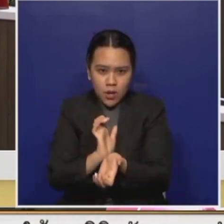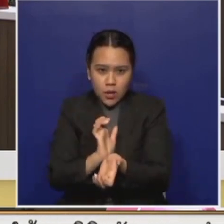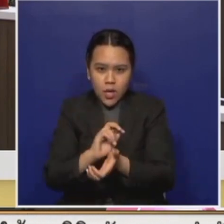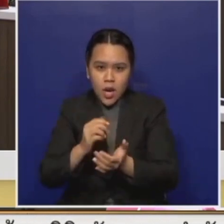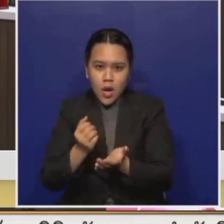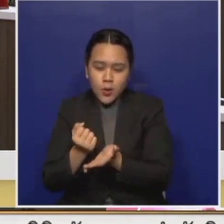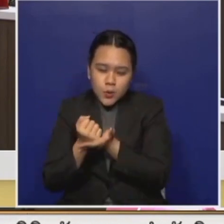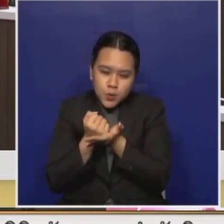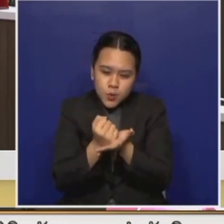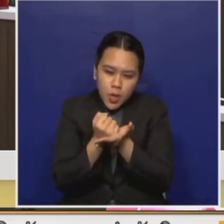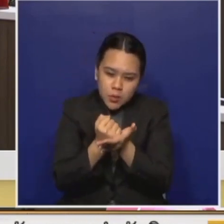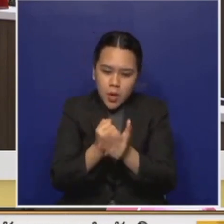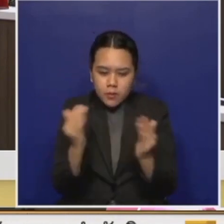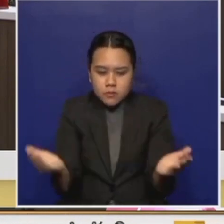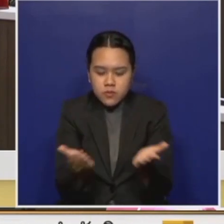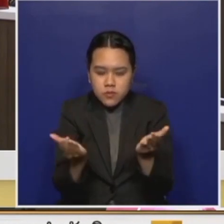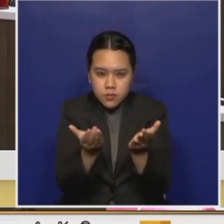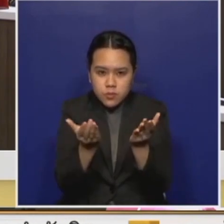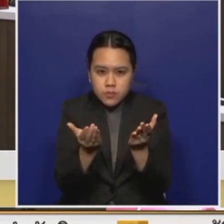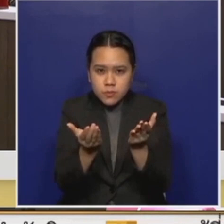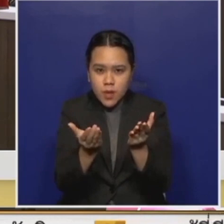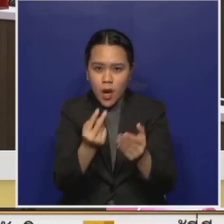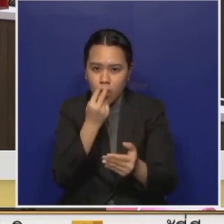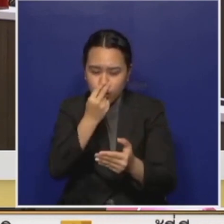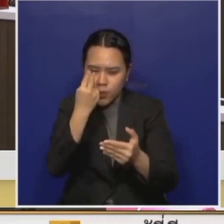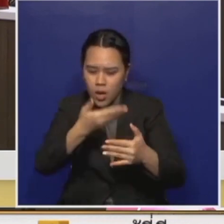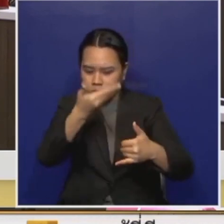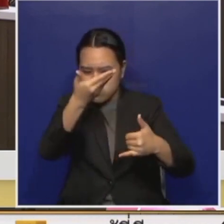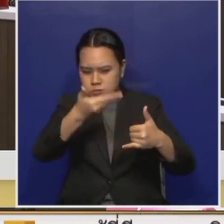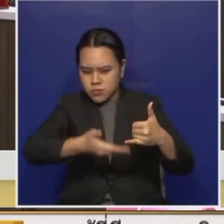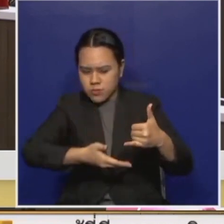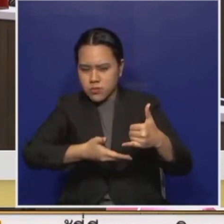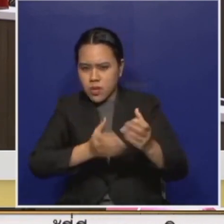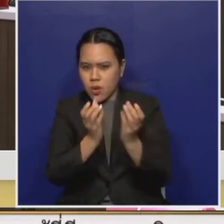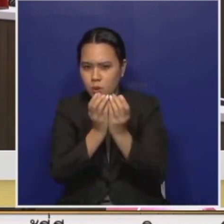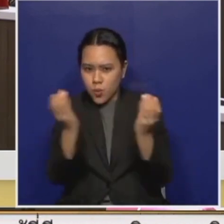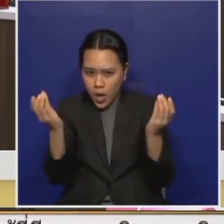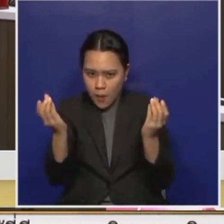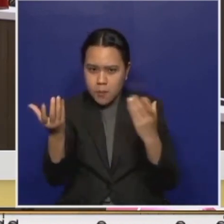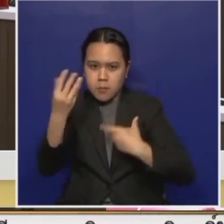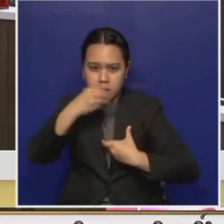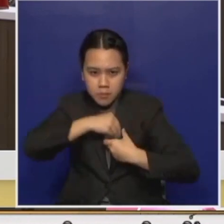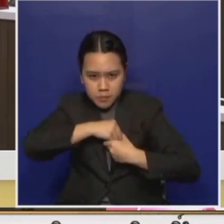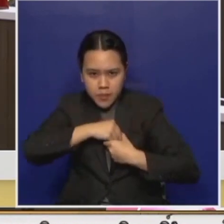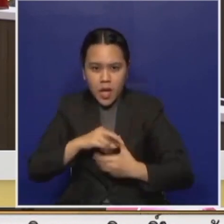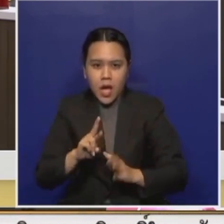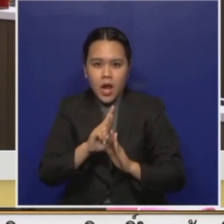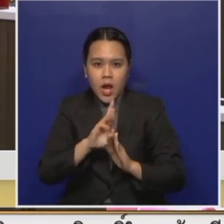ความเหมาะสมไม่วาจะเปนเรื่องของคุธรรม เรื่องของระบบอวุโส